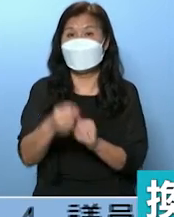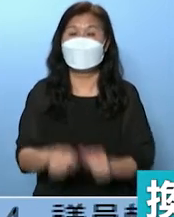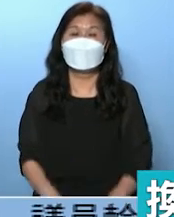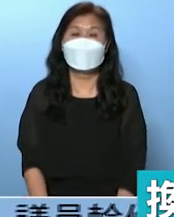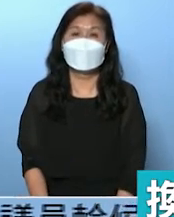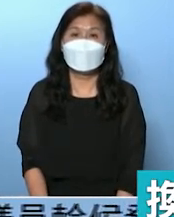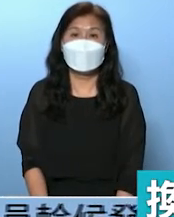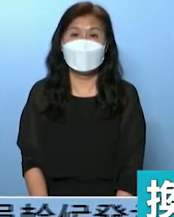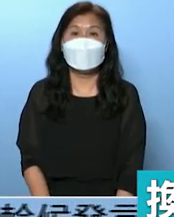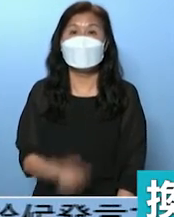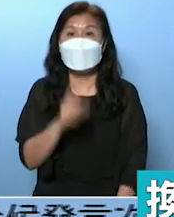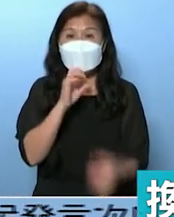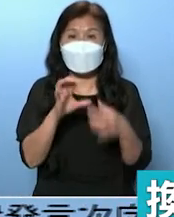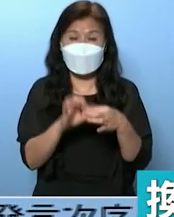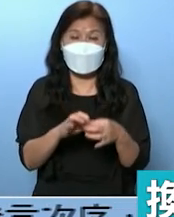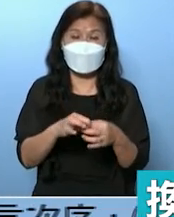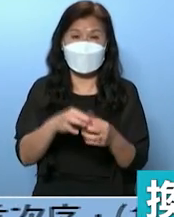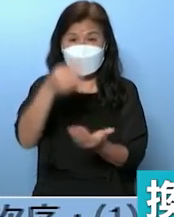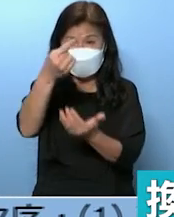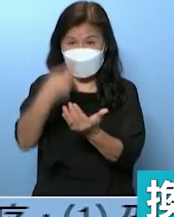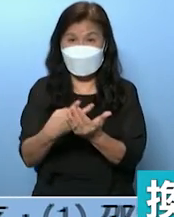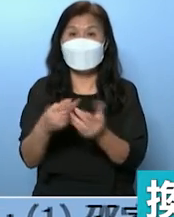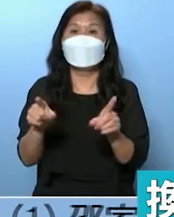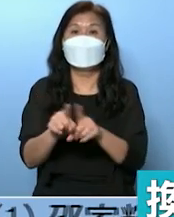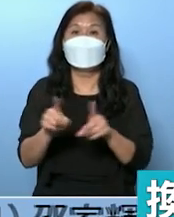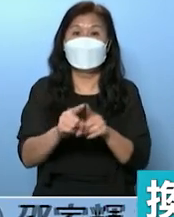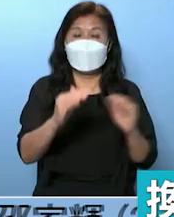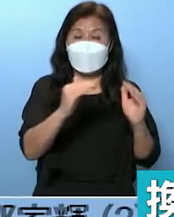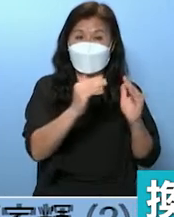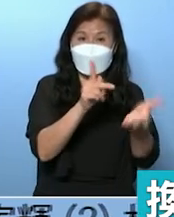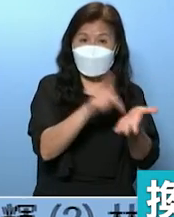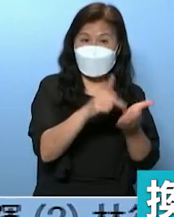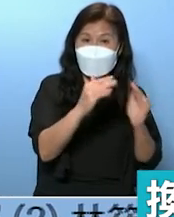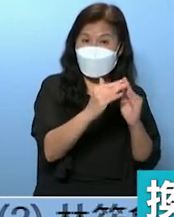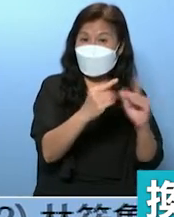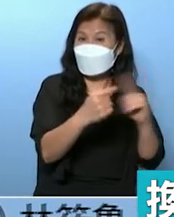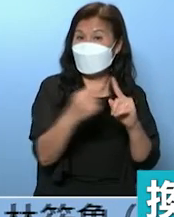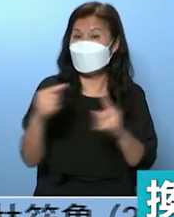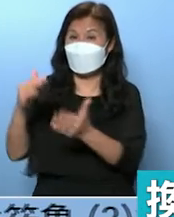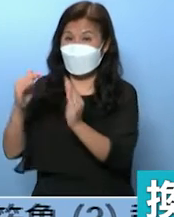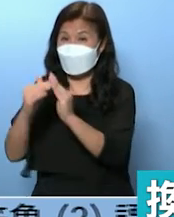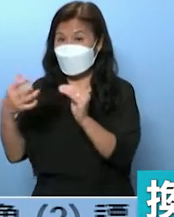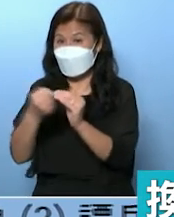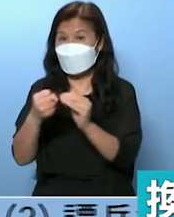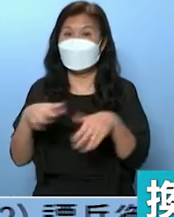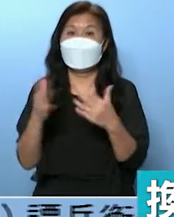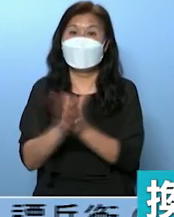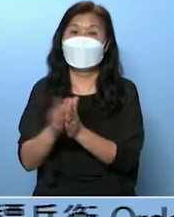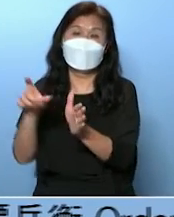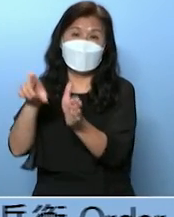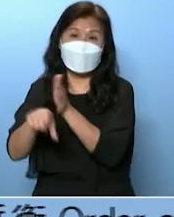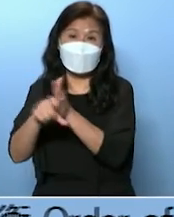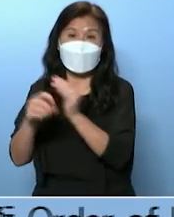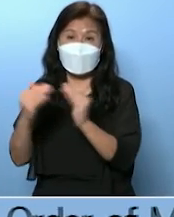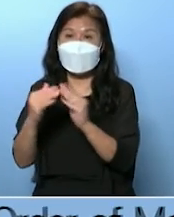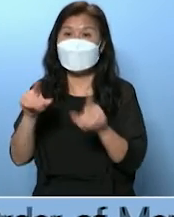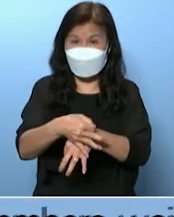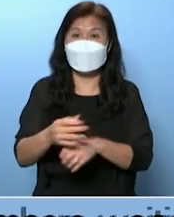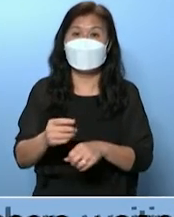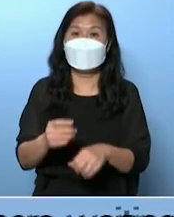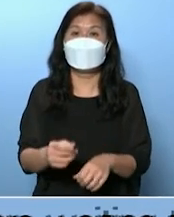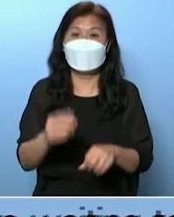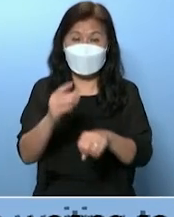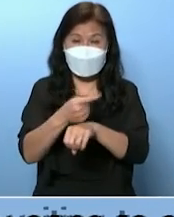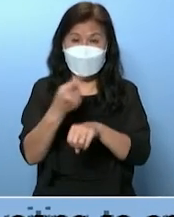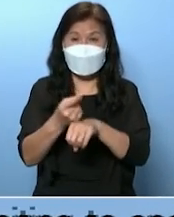之，相關的租戶、業主和貸款人是有權即合約摒除